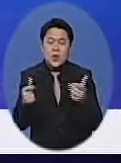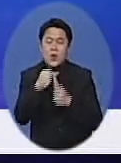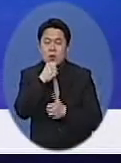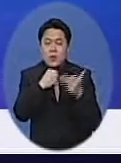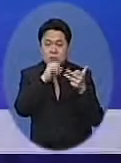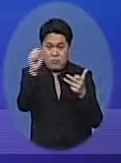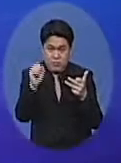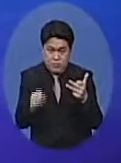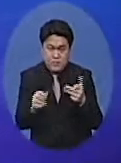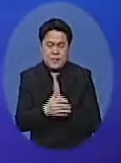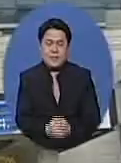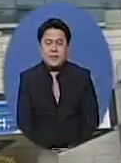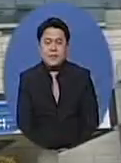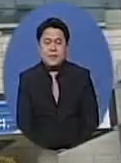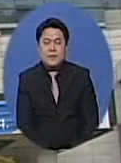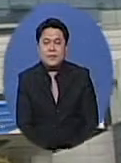것으로 나타났습니다.